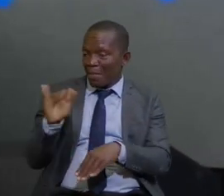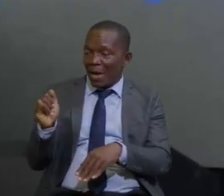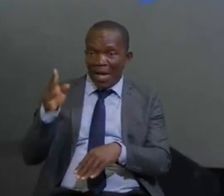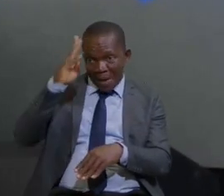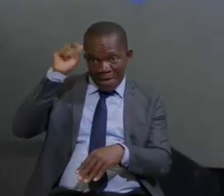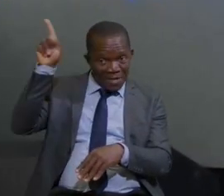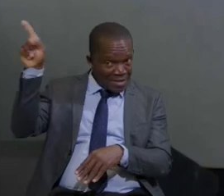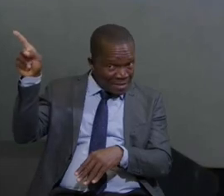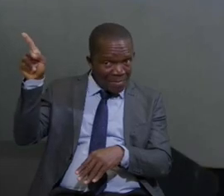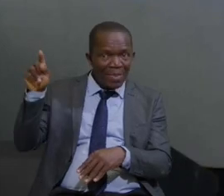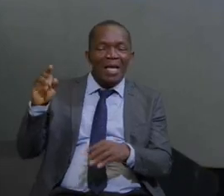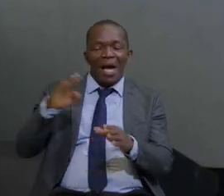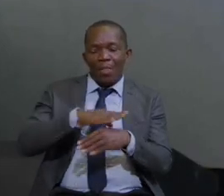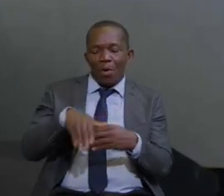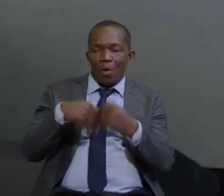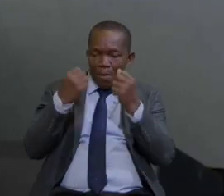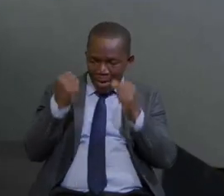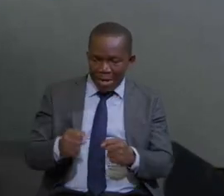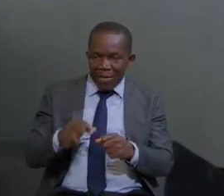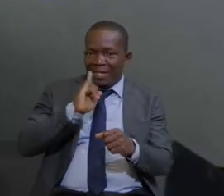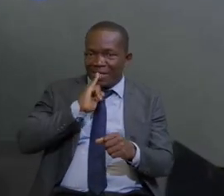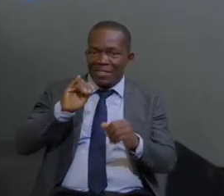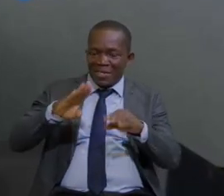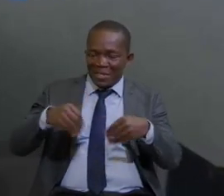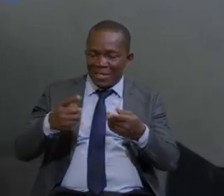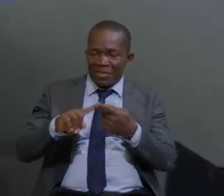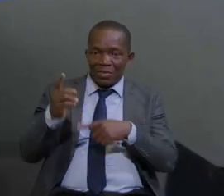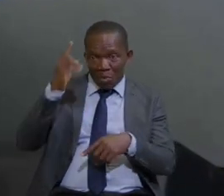lui a été totalement donné par le Père Céleste.